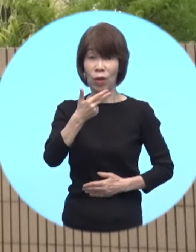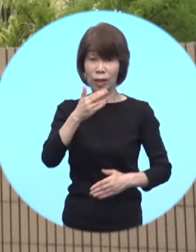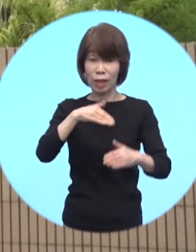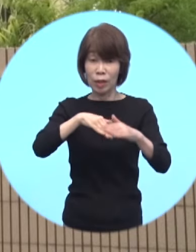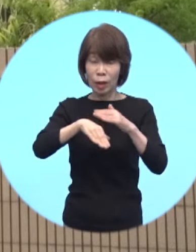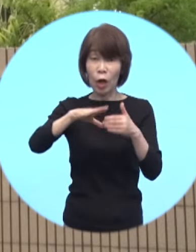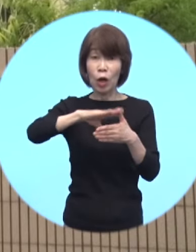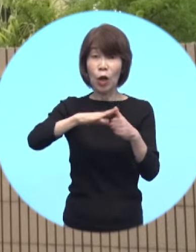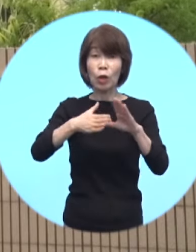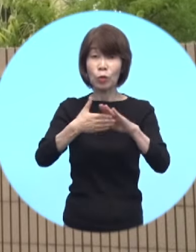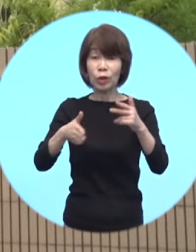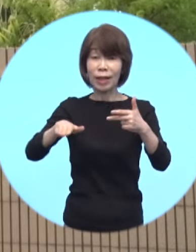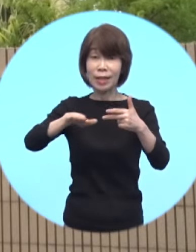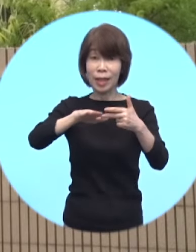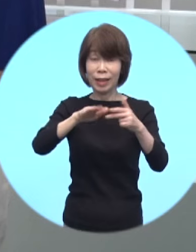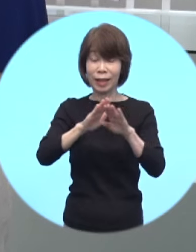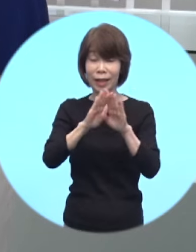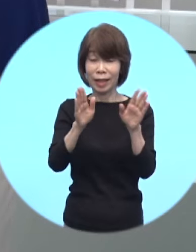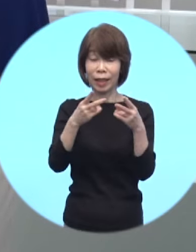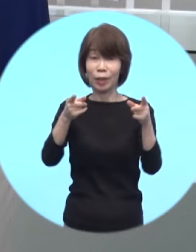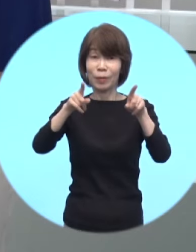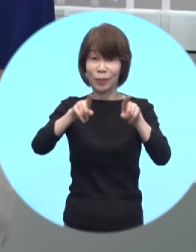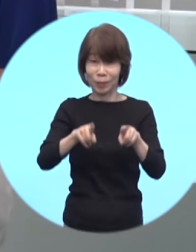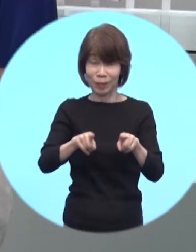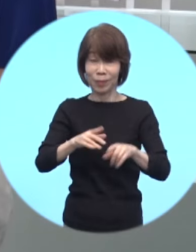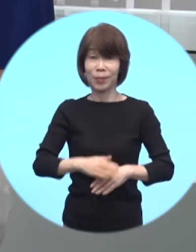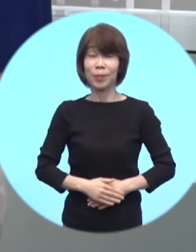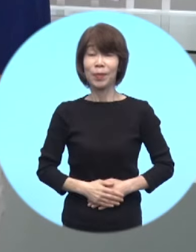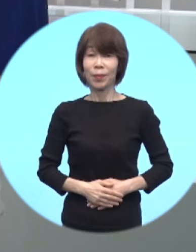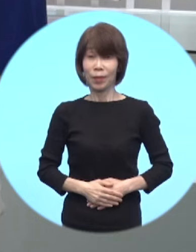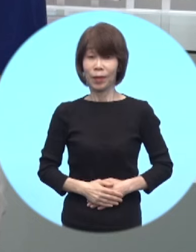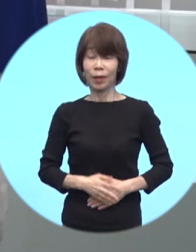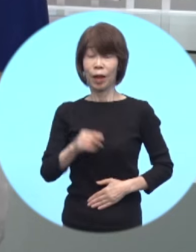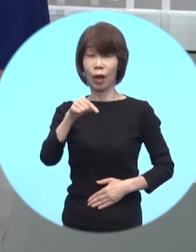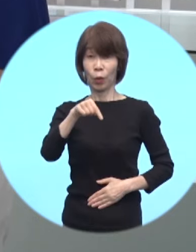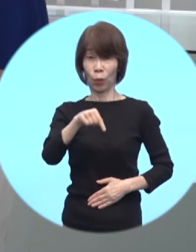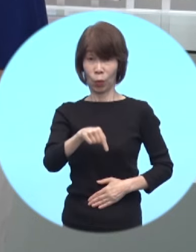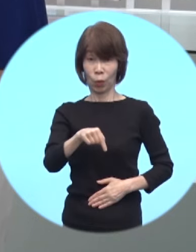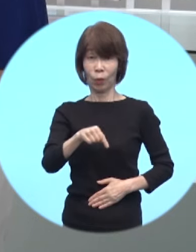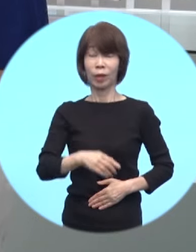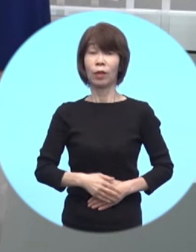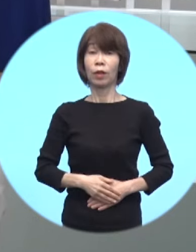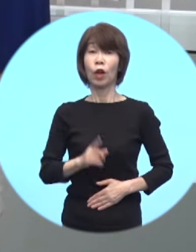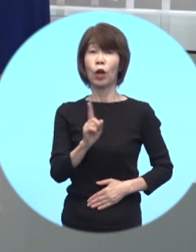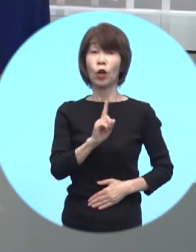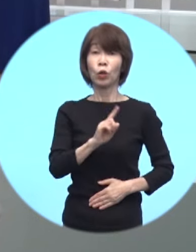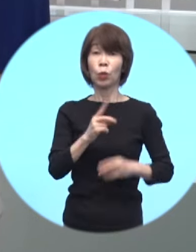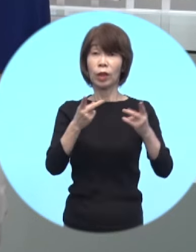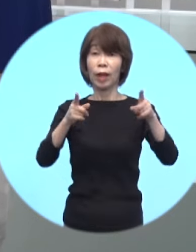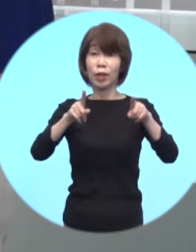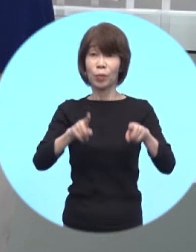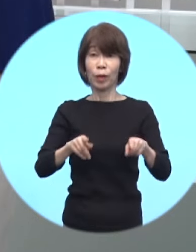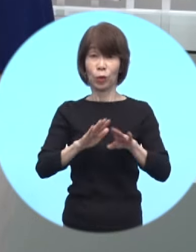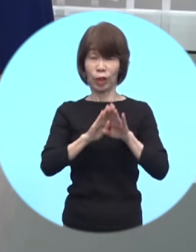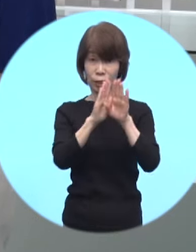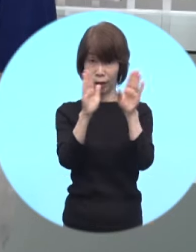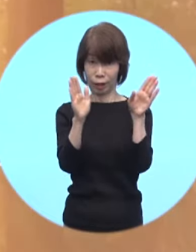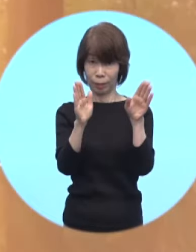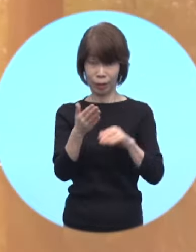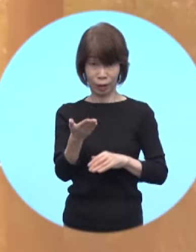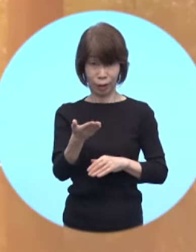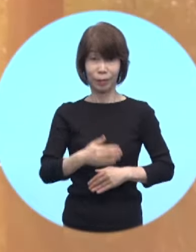ターで行われるものだそうです。 矢口さん、 はい、 埋蔵文化財センターではどんなイベントが行われるのですか？ は